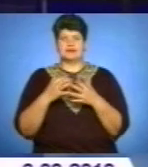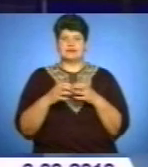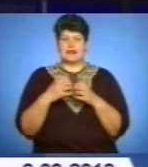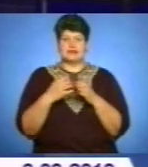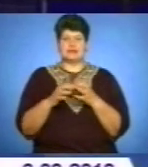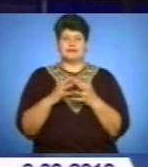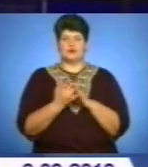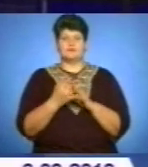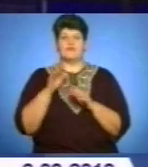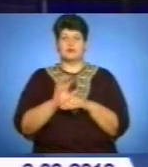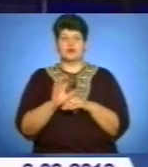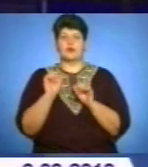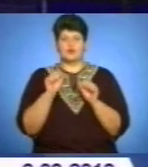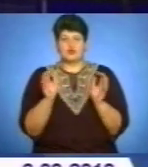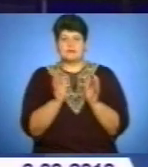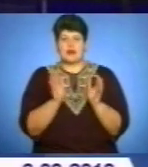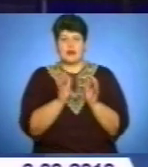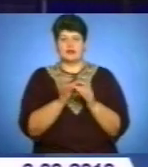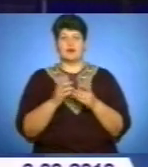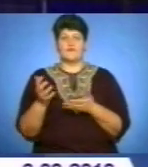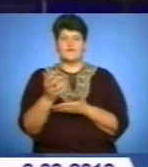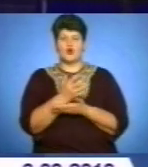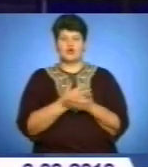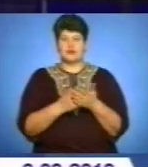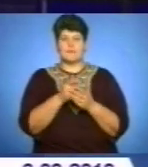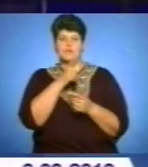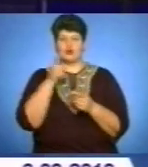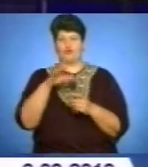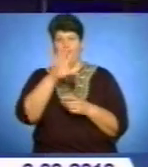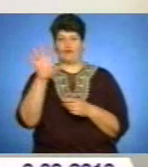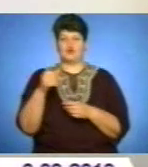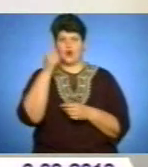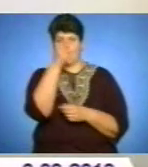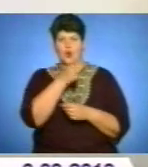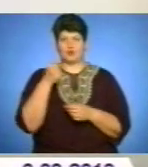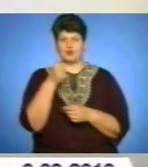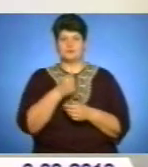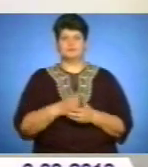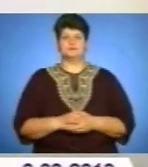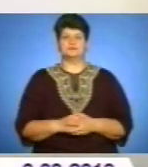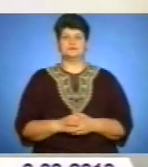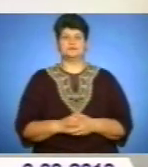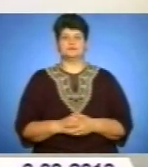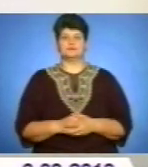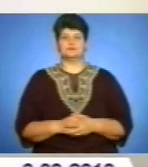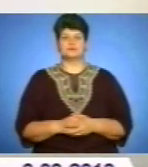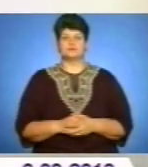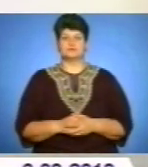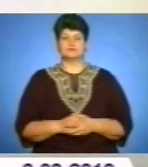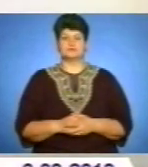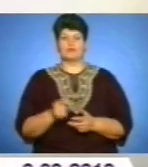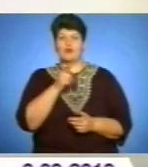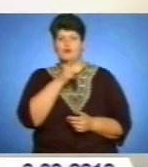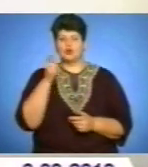врожаї та вигідно реалізовувати свою продукцію протягом усього року.